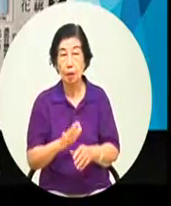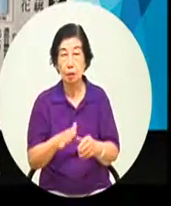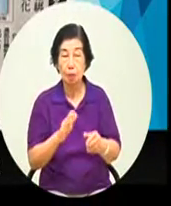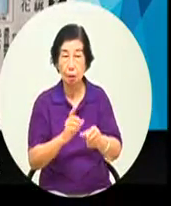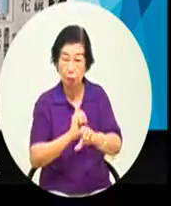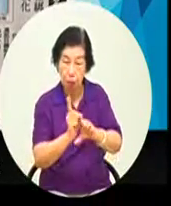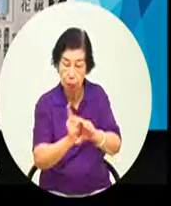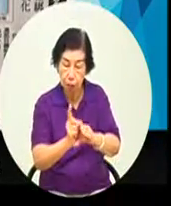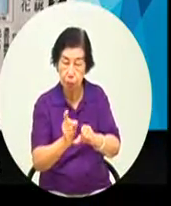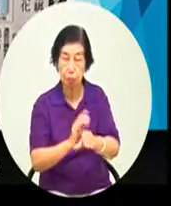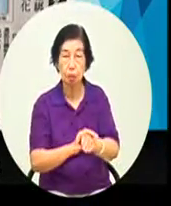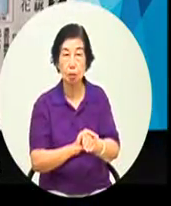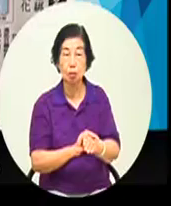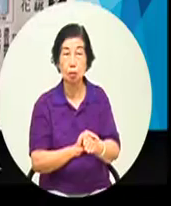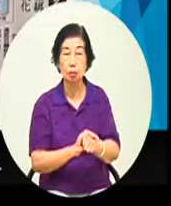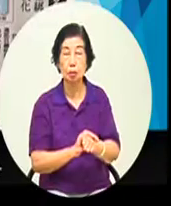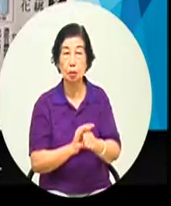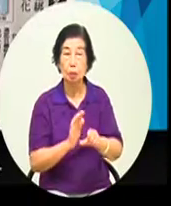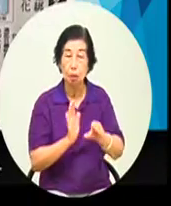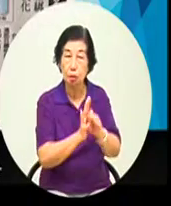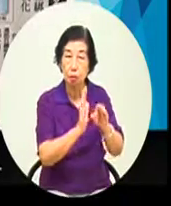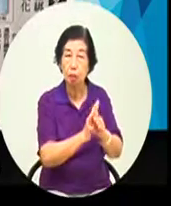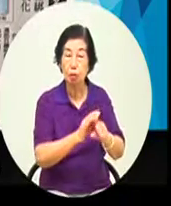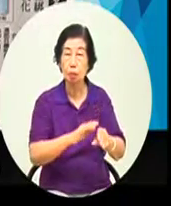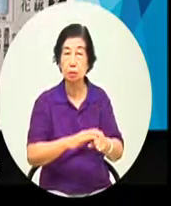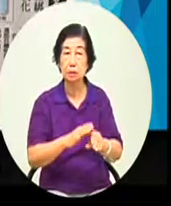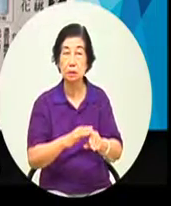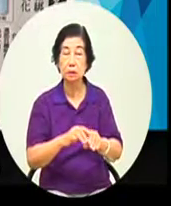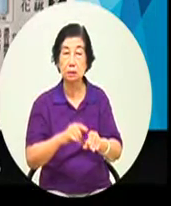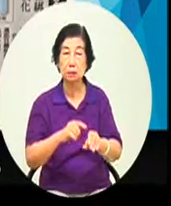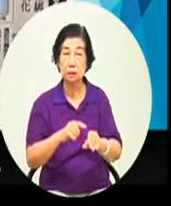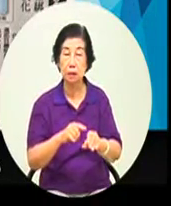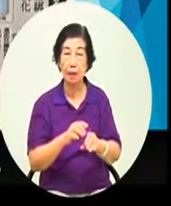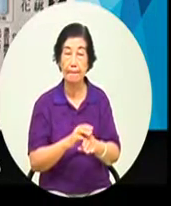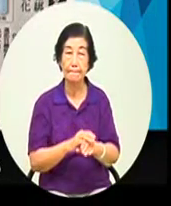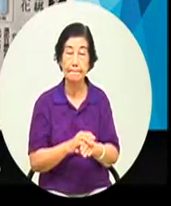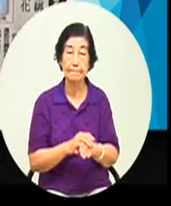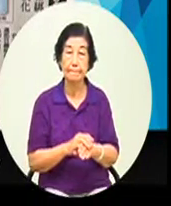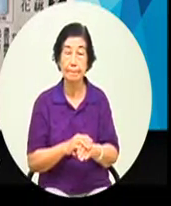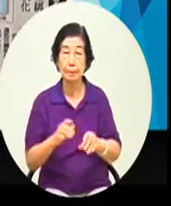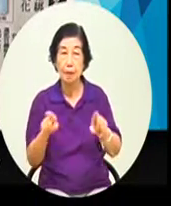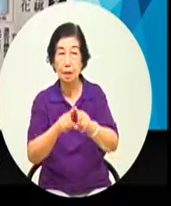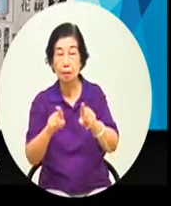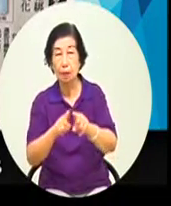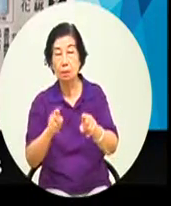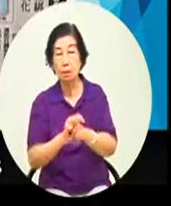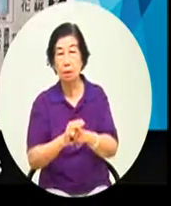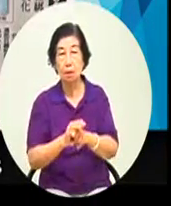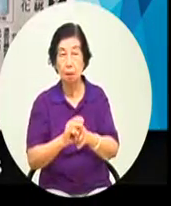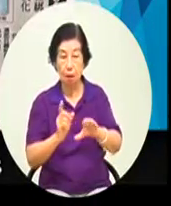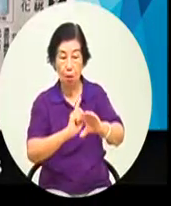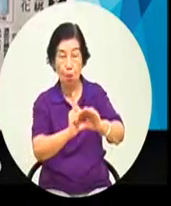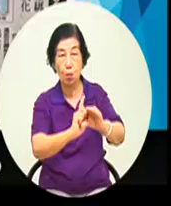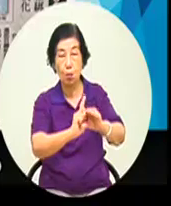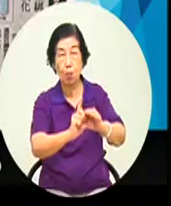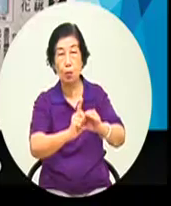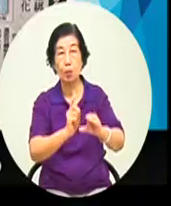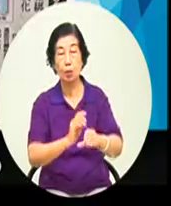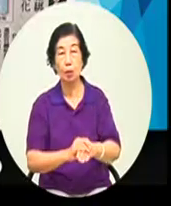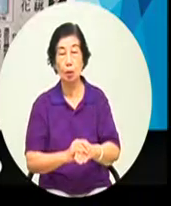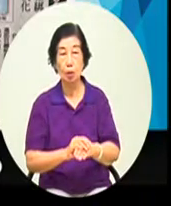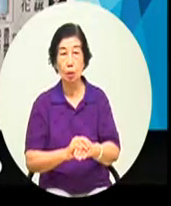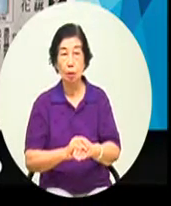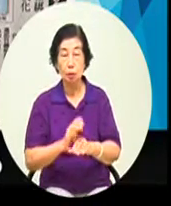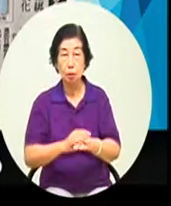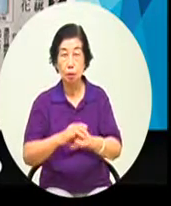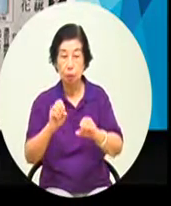望能够来对抗我们的Uber 哈。但是我们来看一下，我们一般的计程车啊，一般来说我们都有车顶